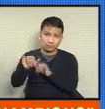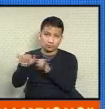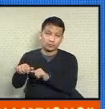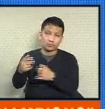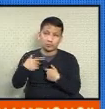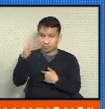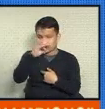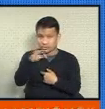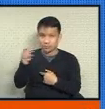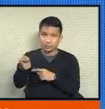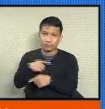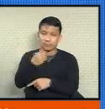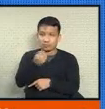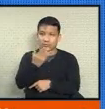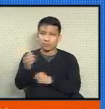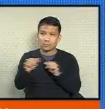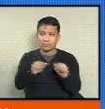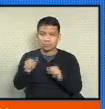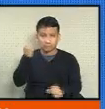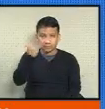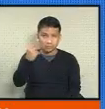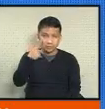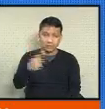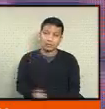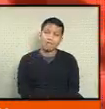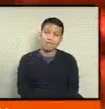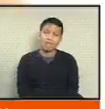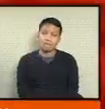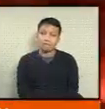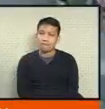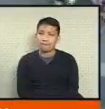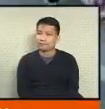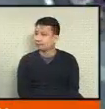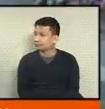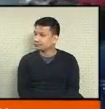Pilipinong galing Hong Kong. Maksyon si Justine Punsalang.